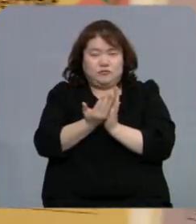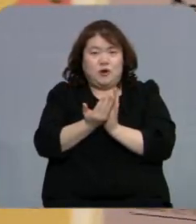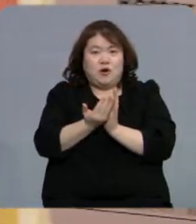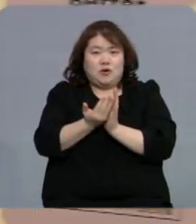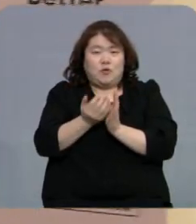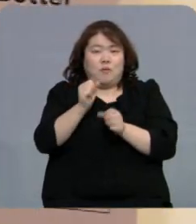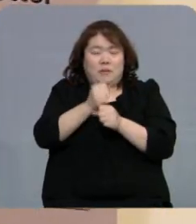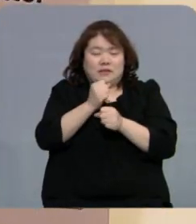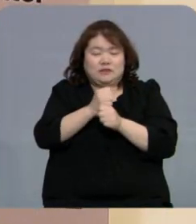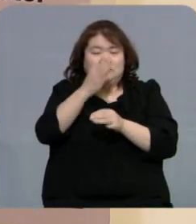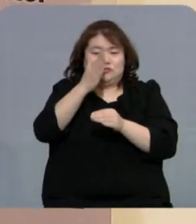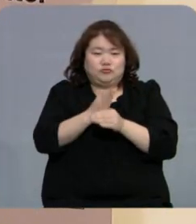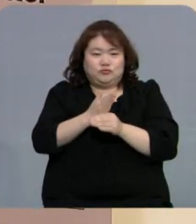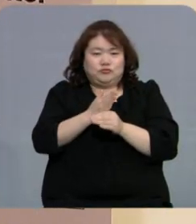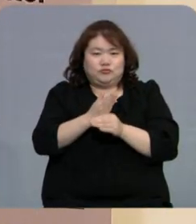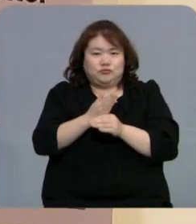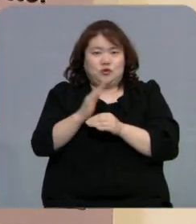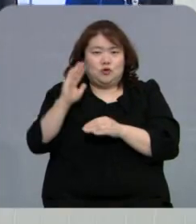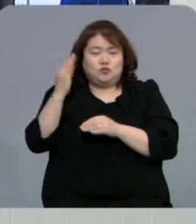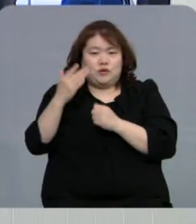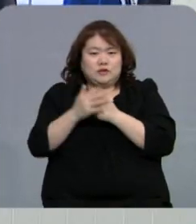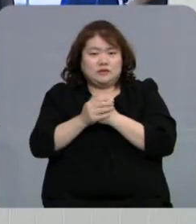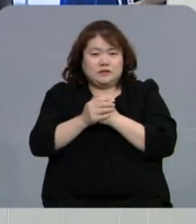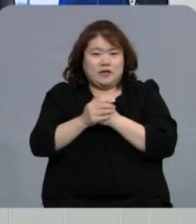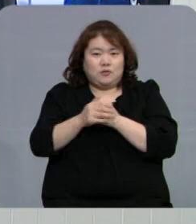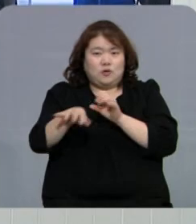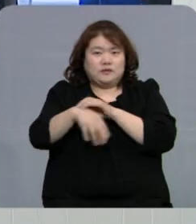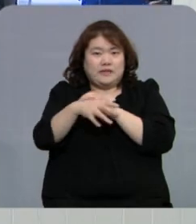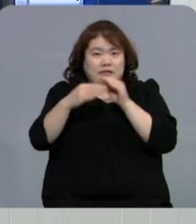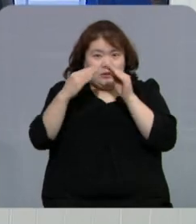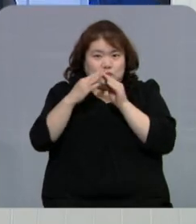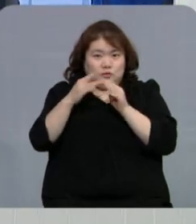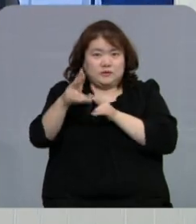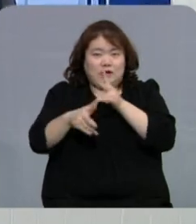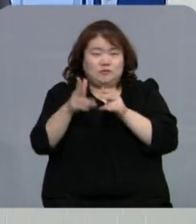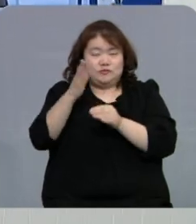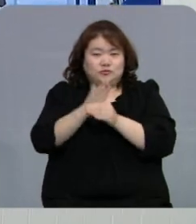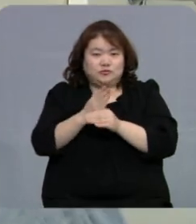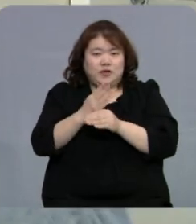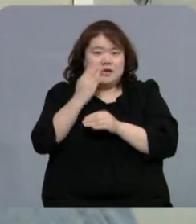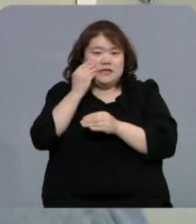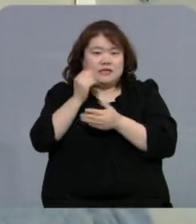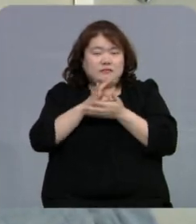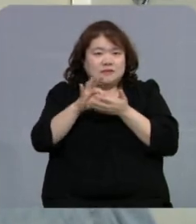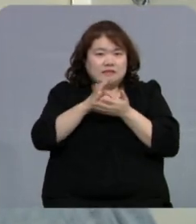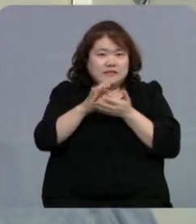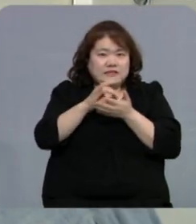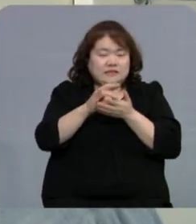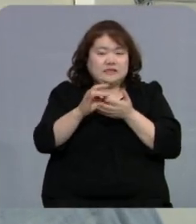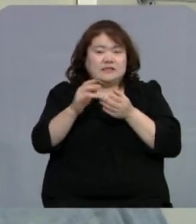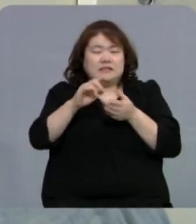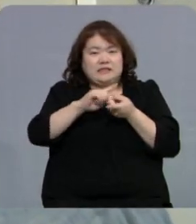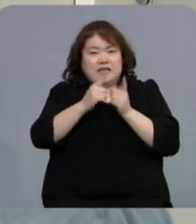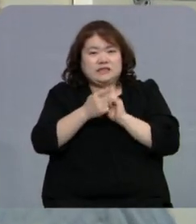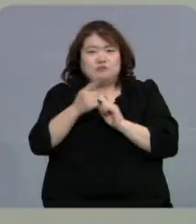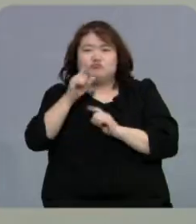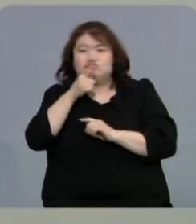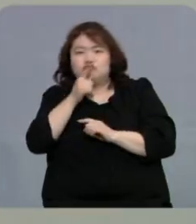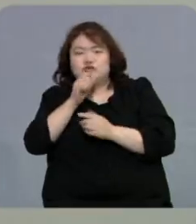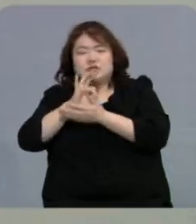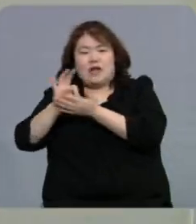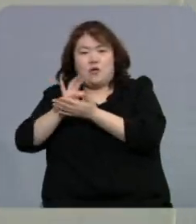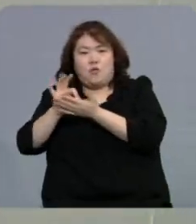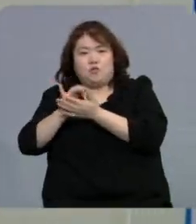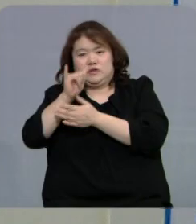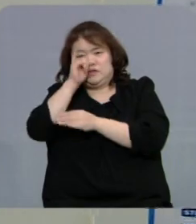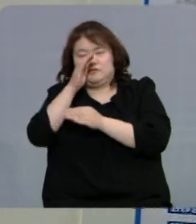있는데 최근에는 무인 세탁소 사업에도 진출했습니다. 기름을 쓰는 드라이 클리닝 대신 물을 쓰는 워터 클리닝이